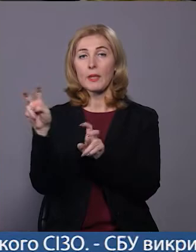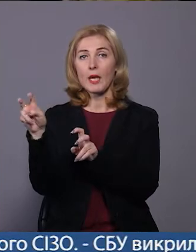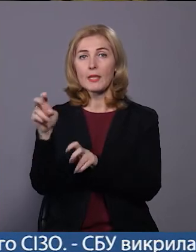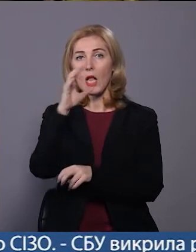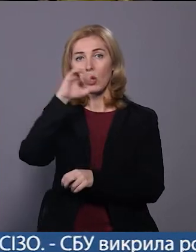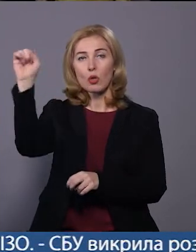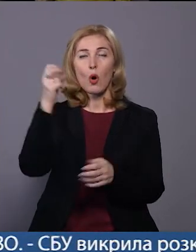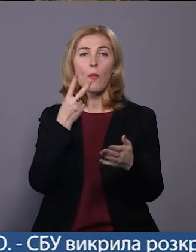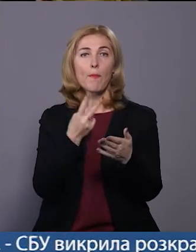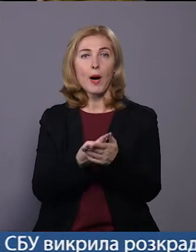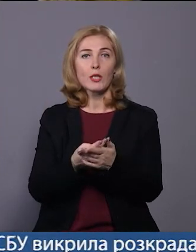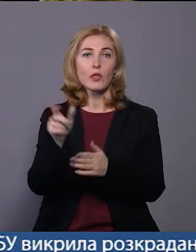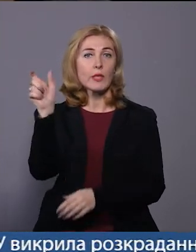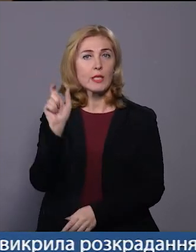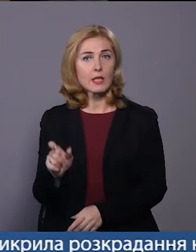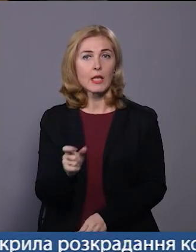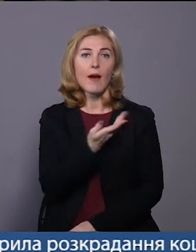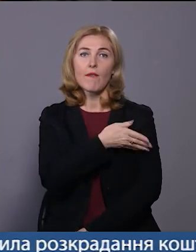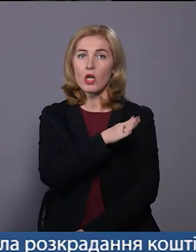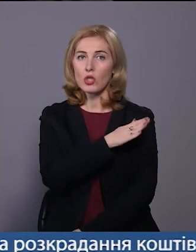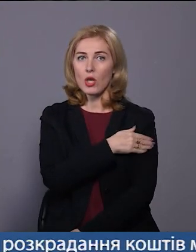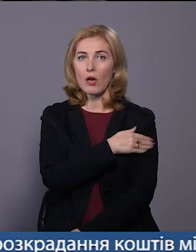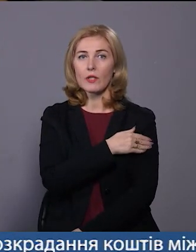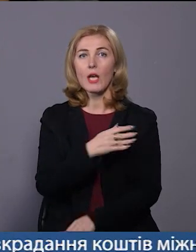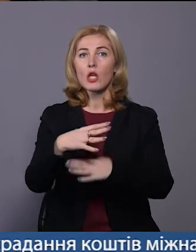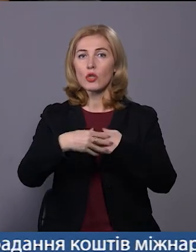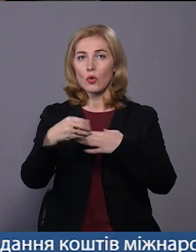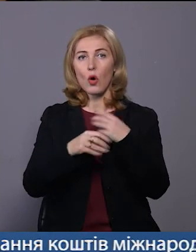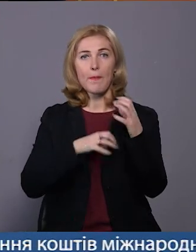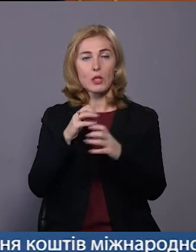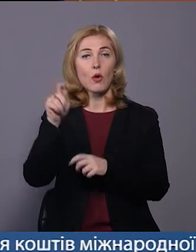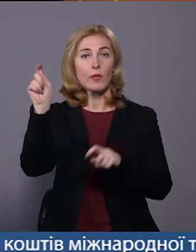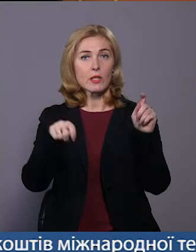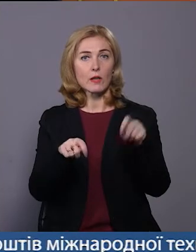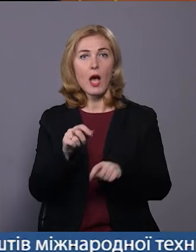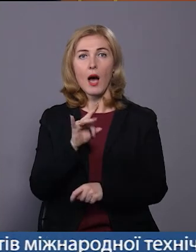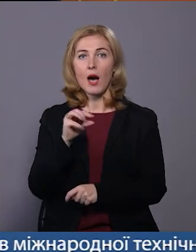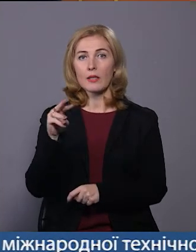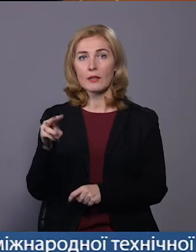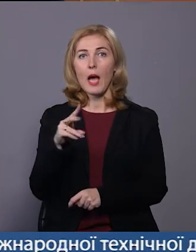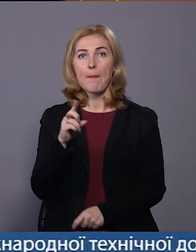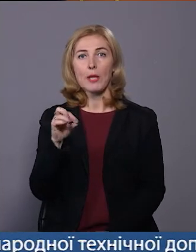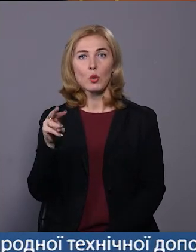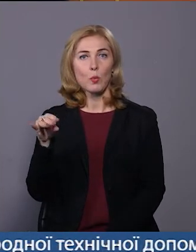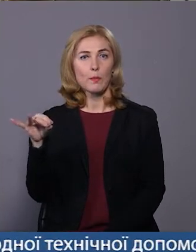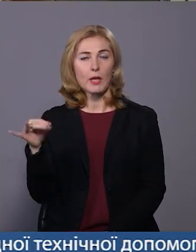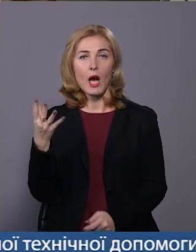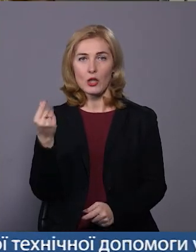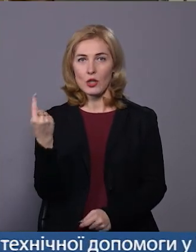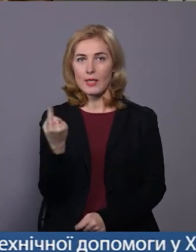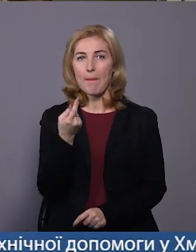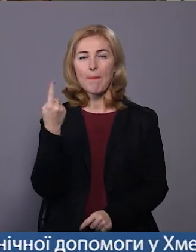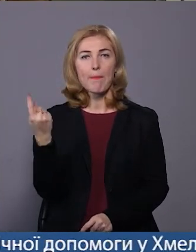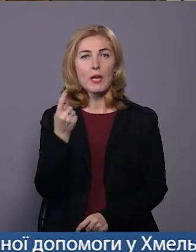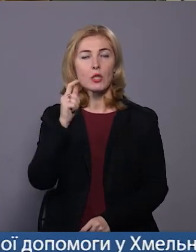«Носорога» побачили на Венеційському, Варшавському, Стокгольмському та Міжнародному фестивалі артхаусного кіно у Батумі. А ще це перший